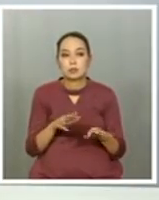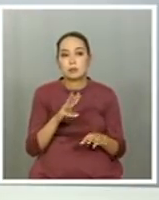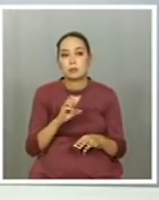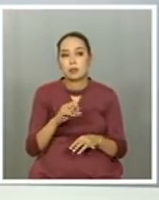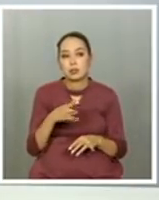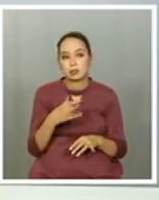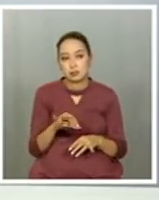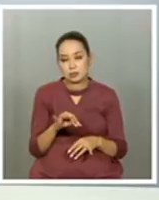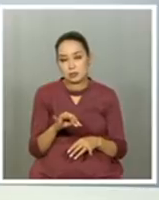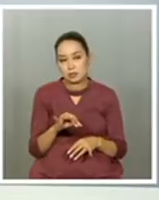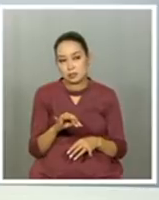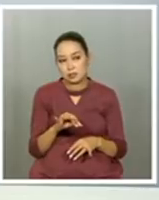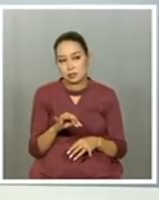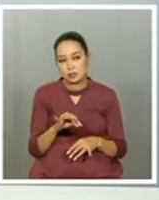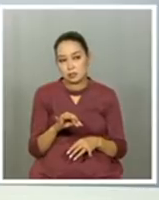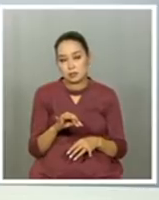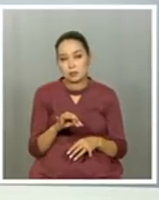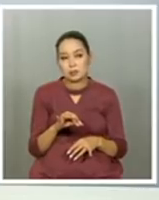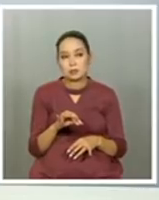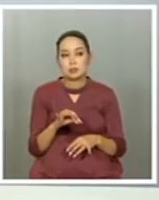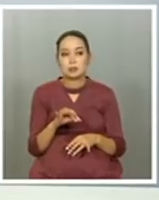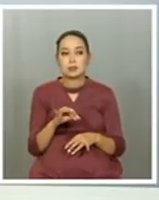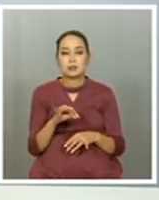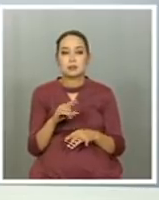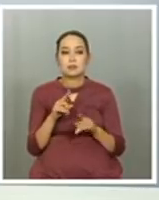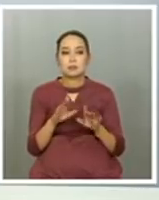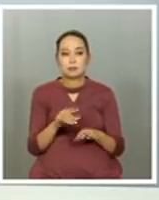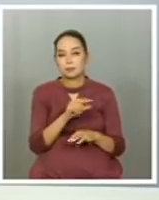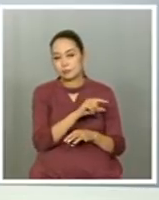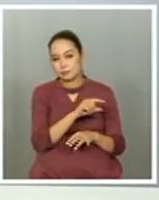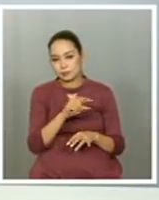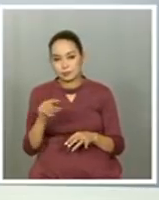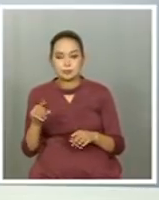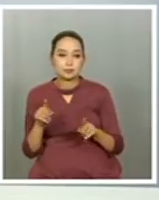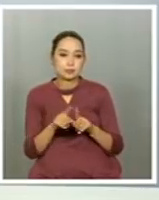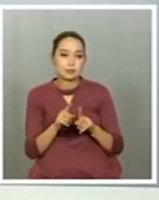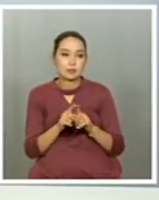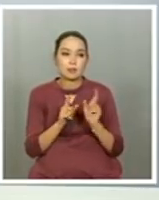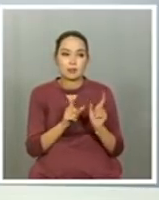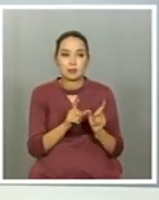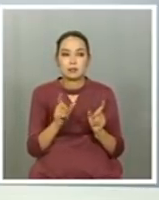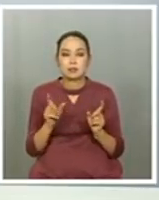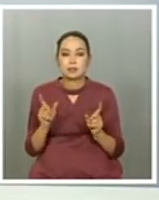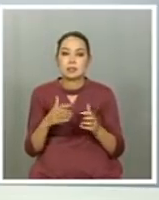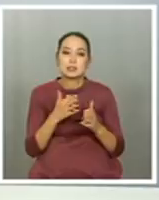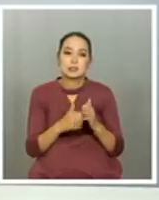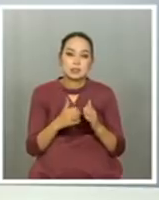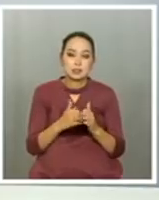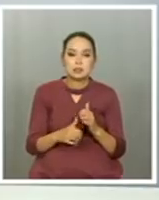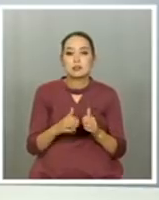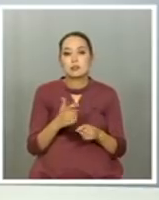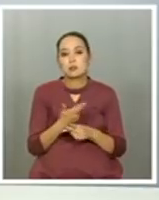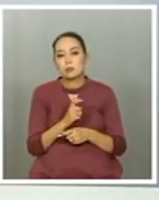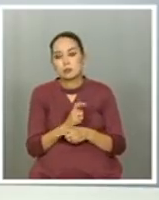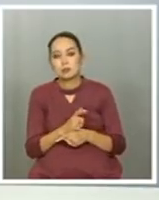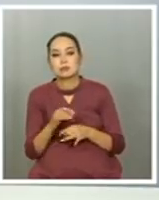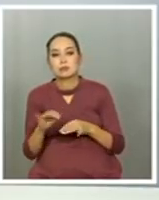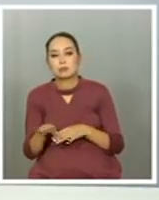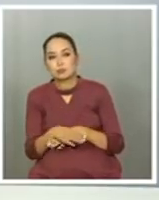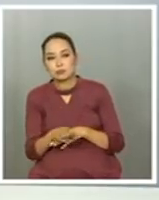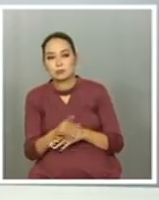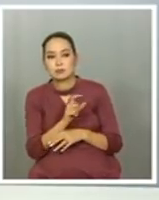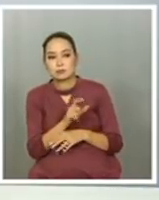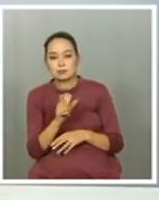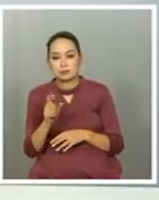және мыс келтірілген, яғни осы жердегі белсенділік қатарын қарауға болады. Магнимен біз және мысты қышқылға